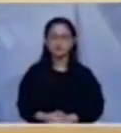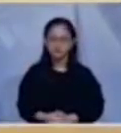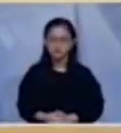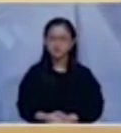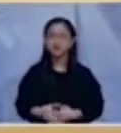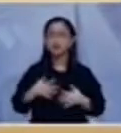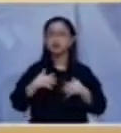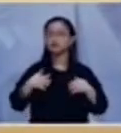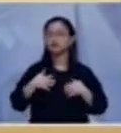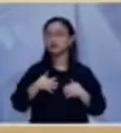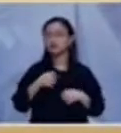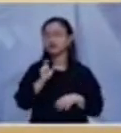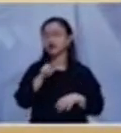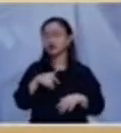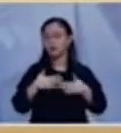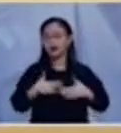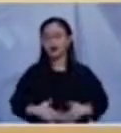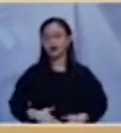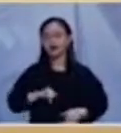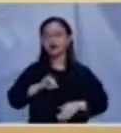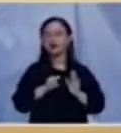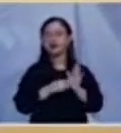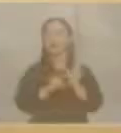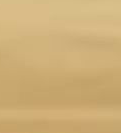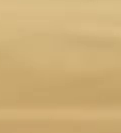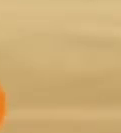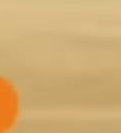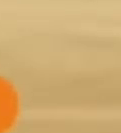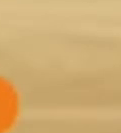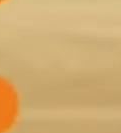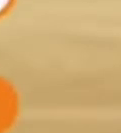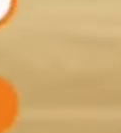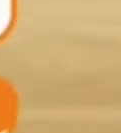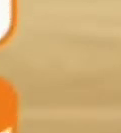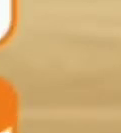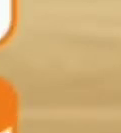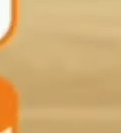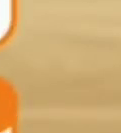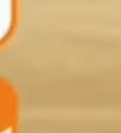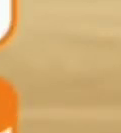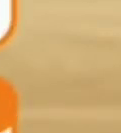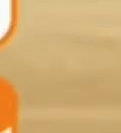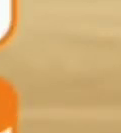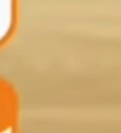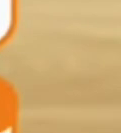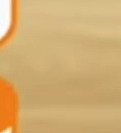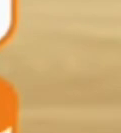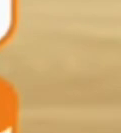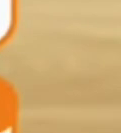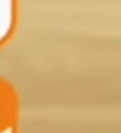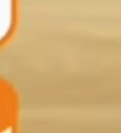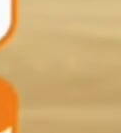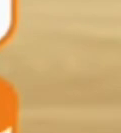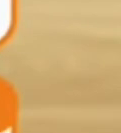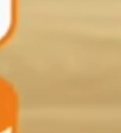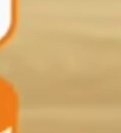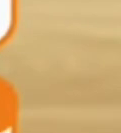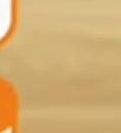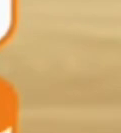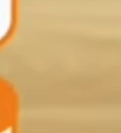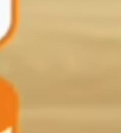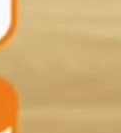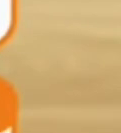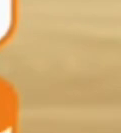Monkeypox dapat dicegah dengan memperkuat imunitas atau daya tahan tubuh. Sejumlah makanan dapat menjadi referensi untuk dikonsumsi.